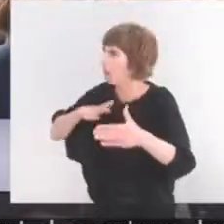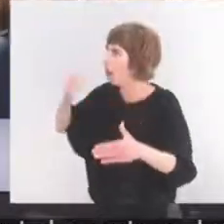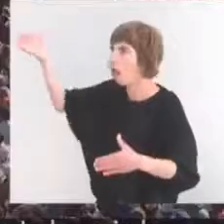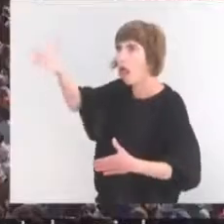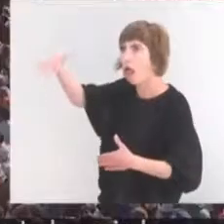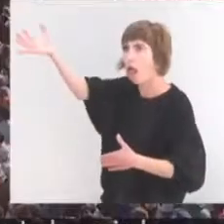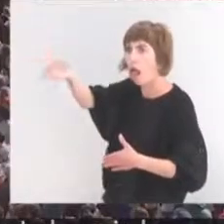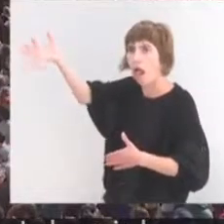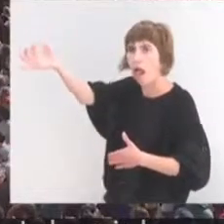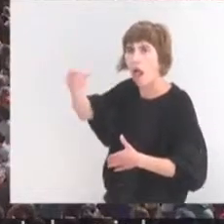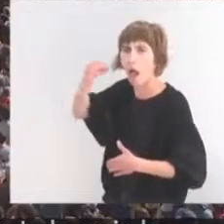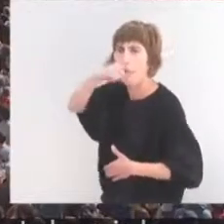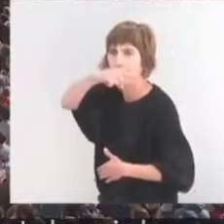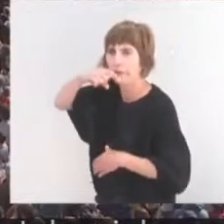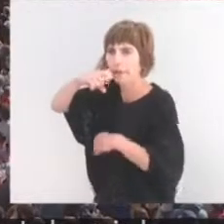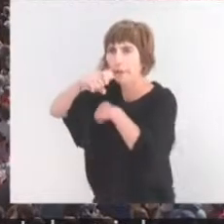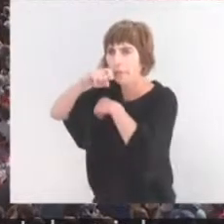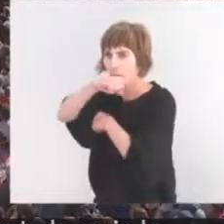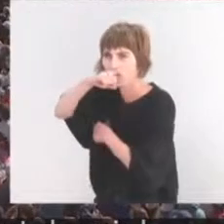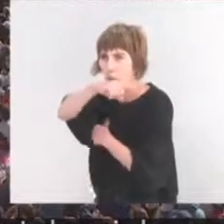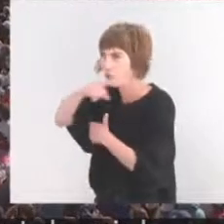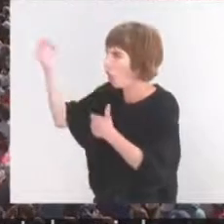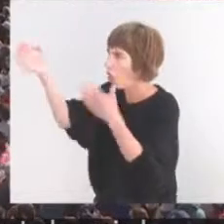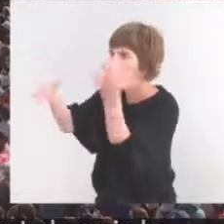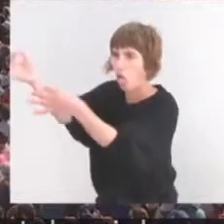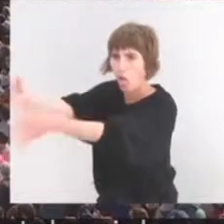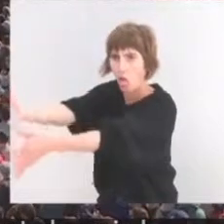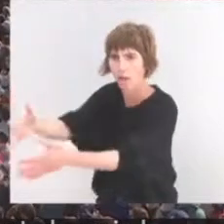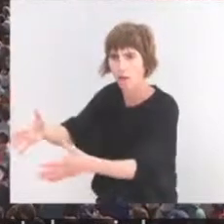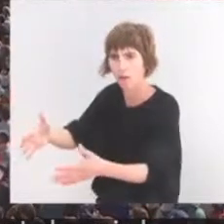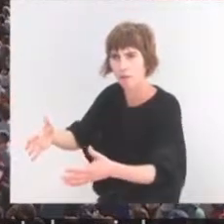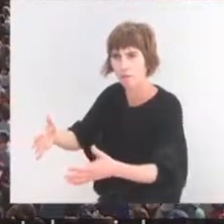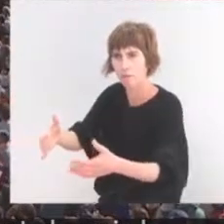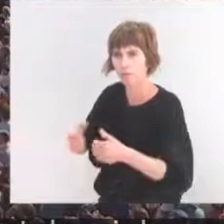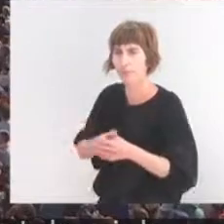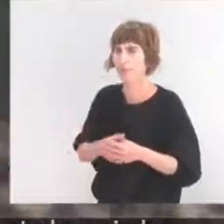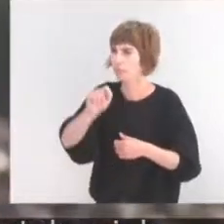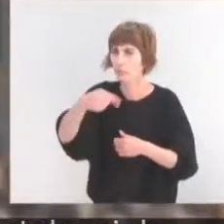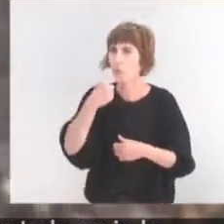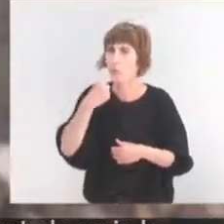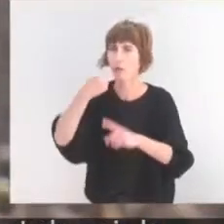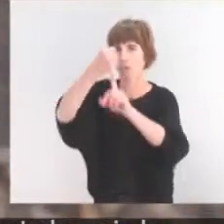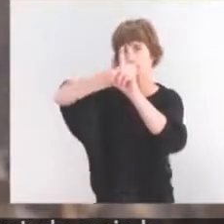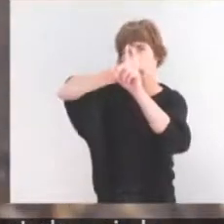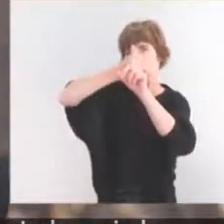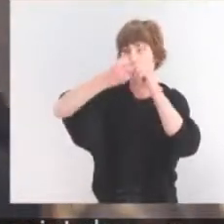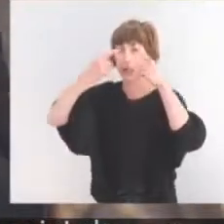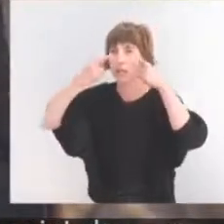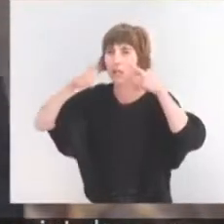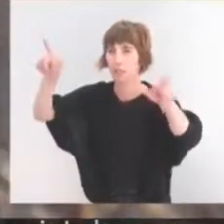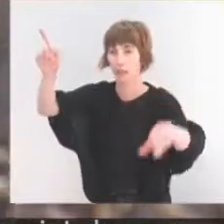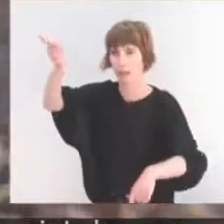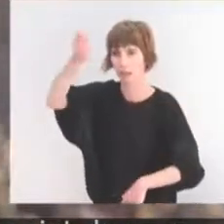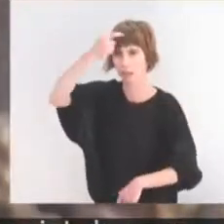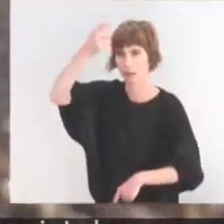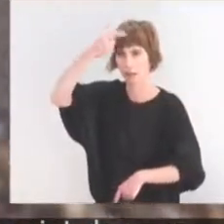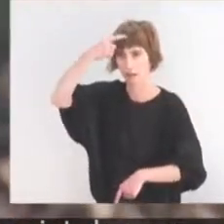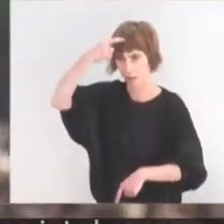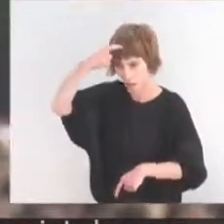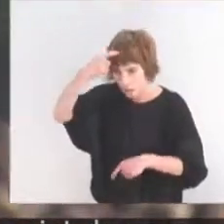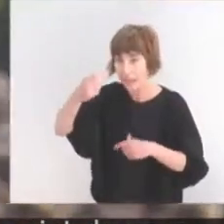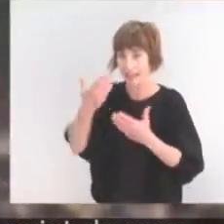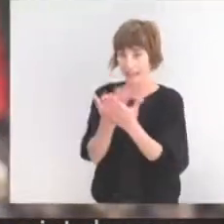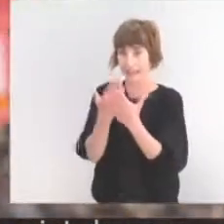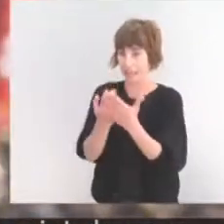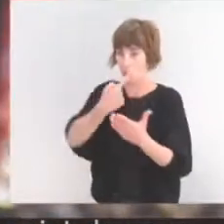Au fond, ce qui a commencé par la lutte pour l'existence se couronne par la lutte pour la liberté de l'esprit. Et cette émancipation que